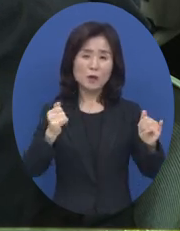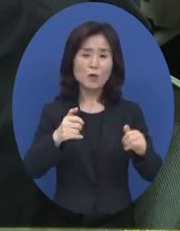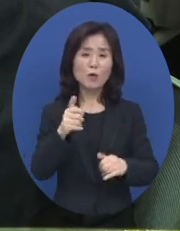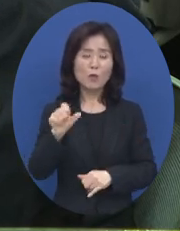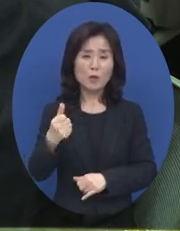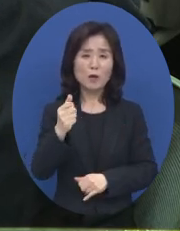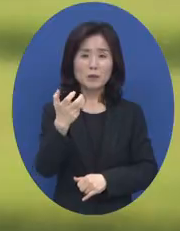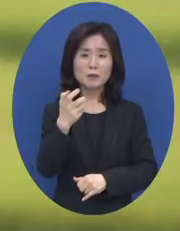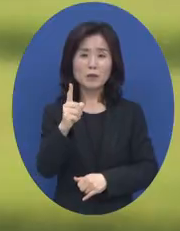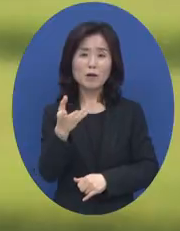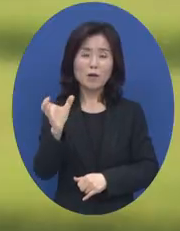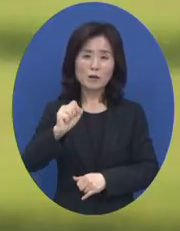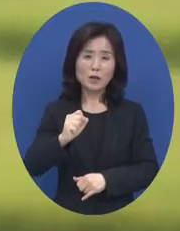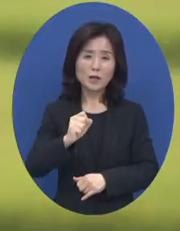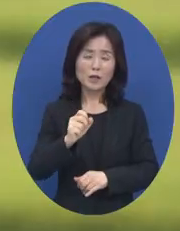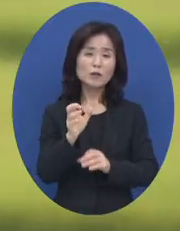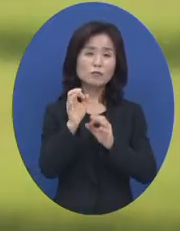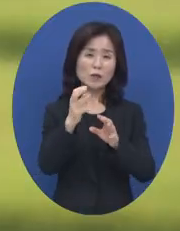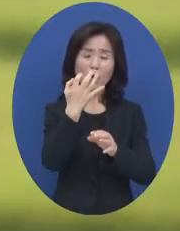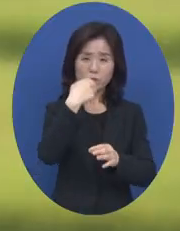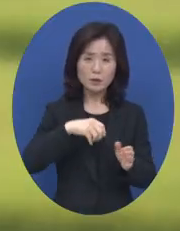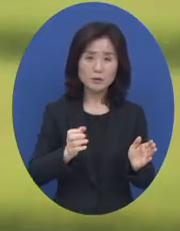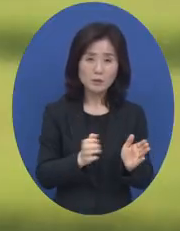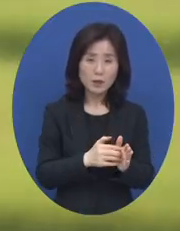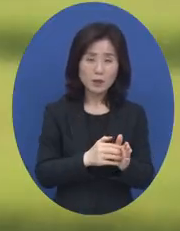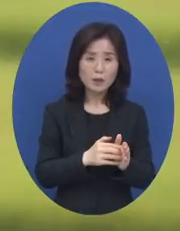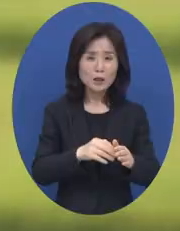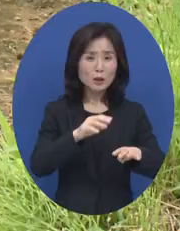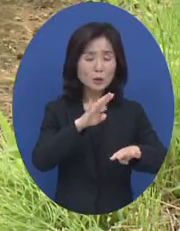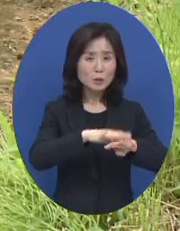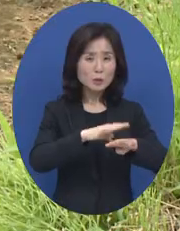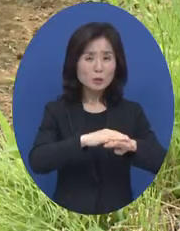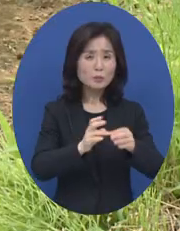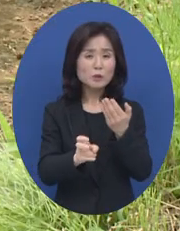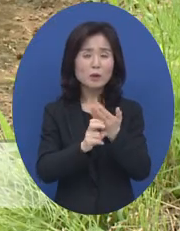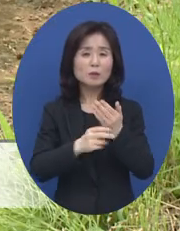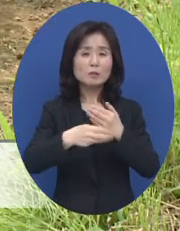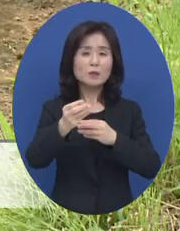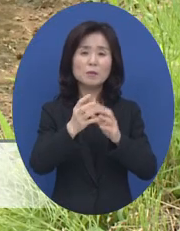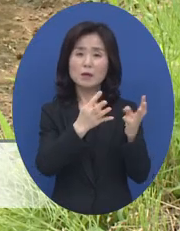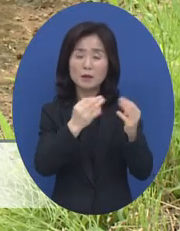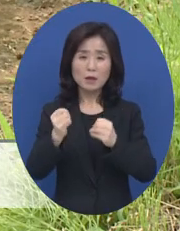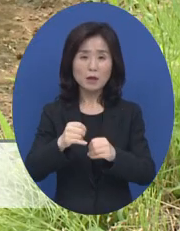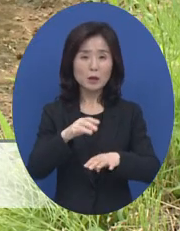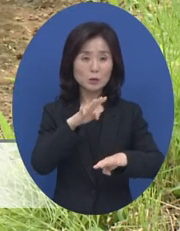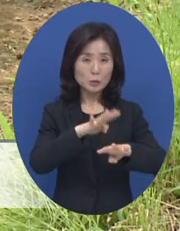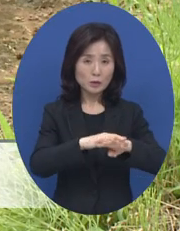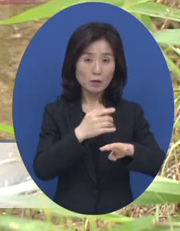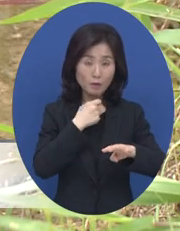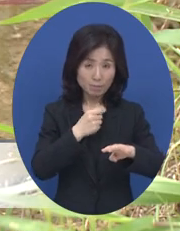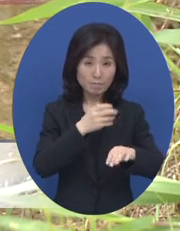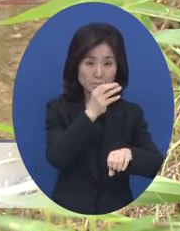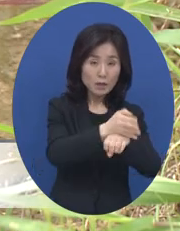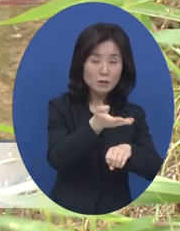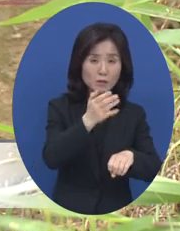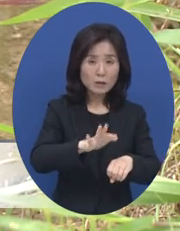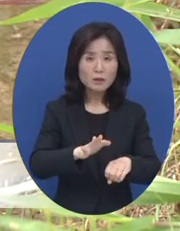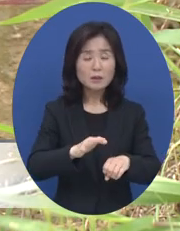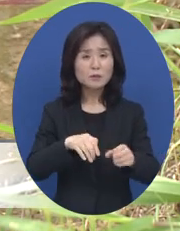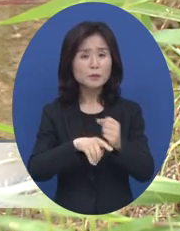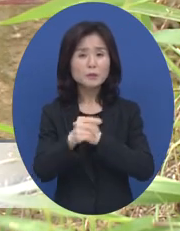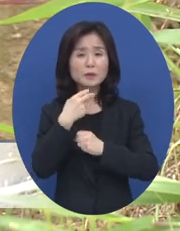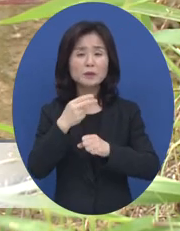수익을 했습니다 농지를 불법인 대한 사례도 많습니다 농사를 짓겠다고 농지를 사놓고 정당한 사유 없이